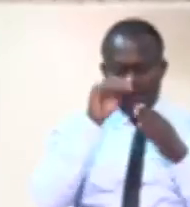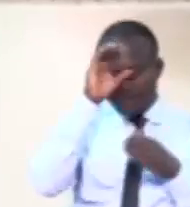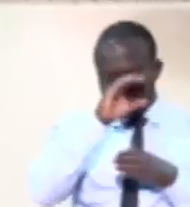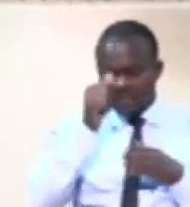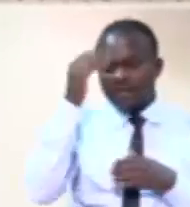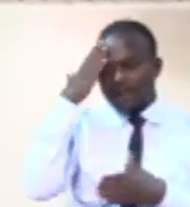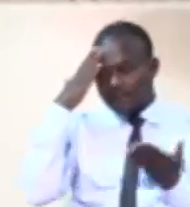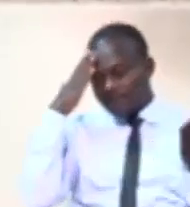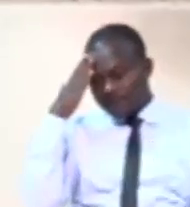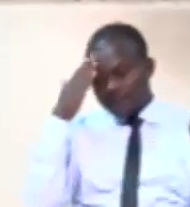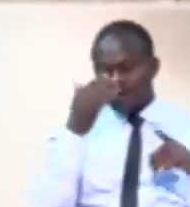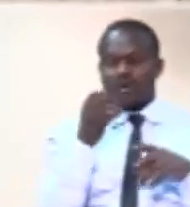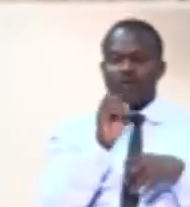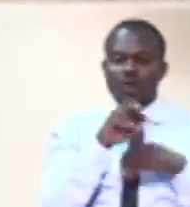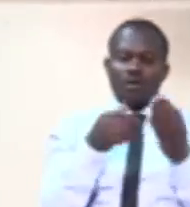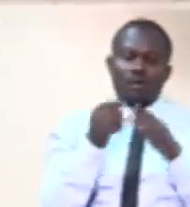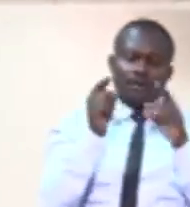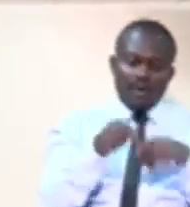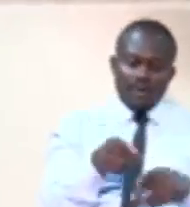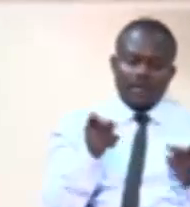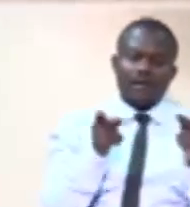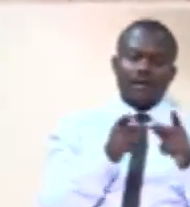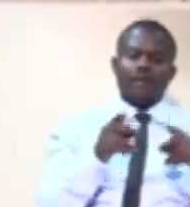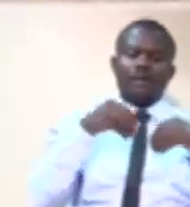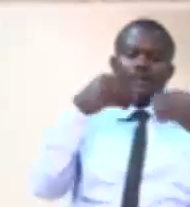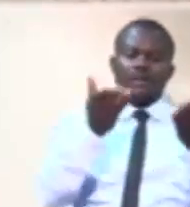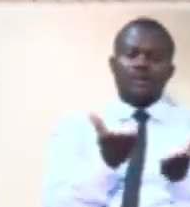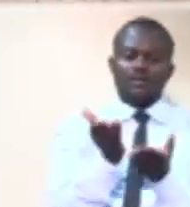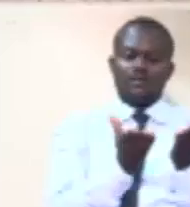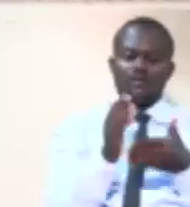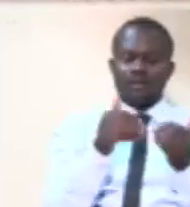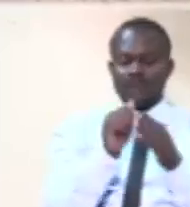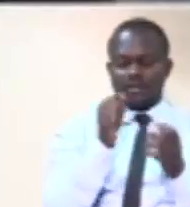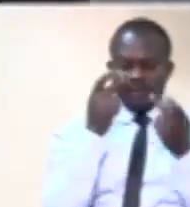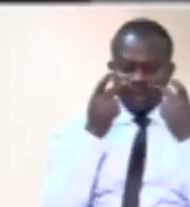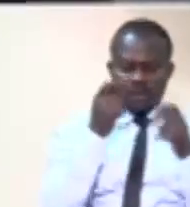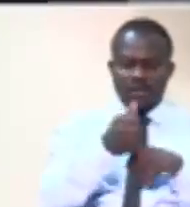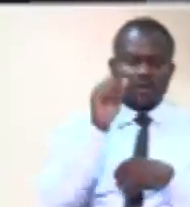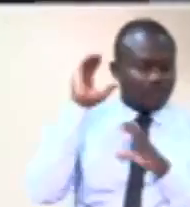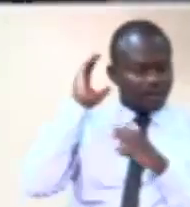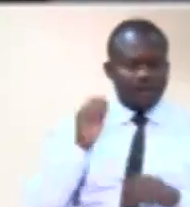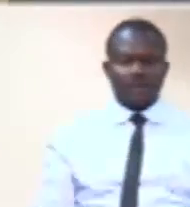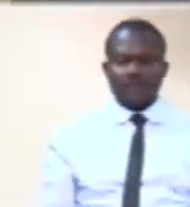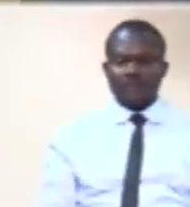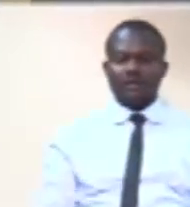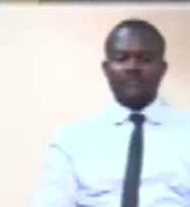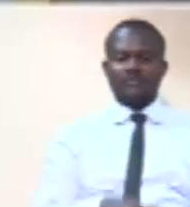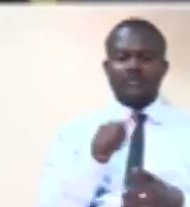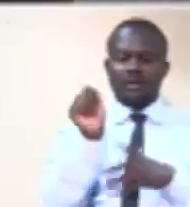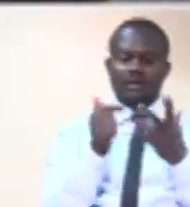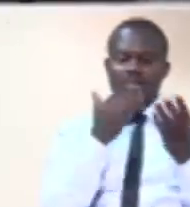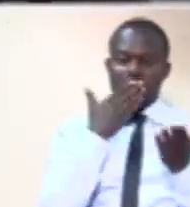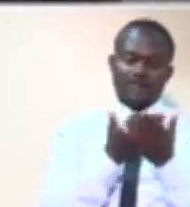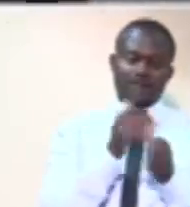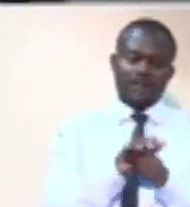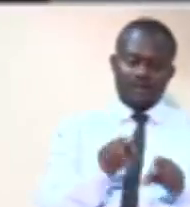bayamenye, cyangwa se baze bagereho hatangirwa izo serivisi babashe kubona ayo makuru. Ibintu ni byiza cyane cyane cyane ku rubyiruko